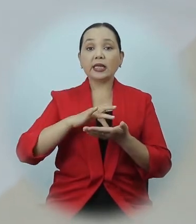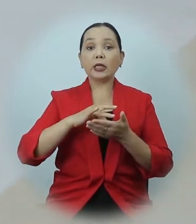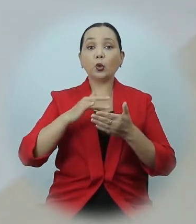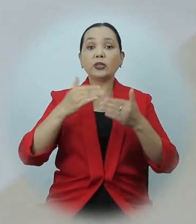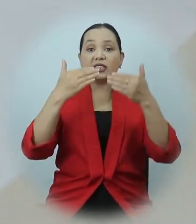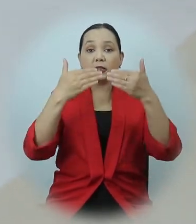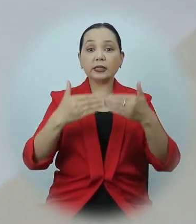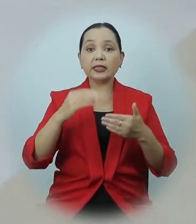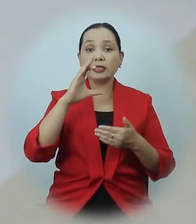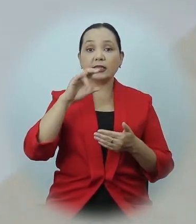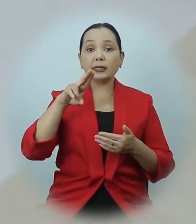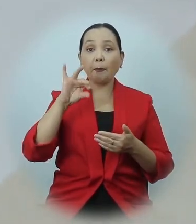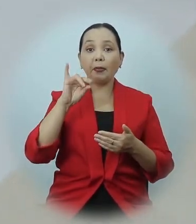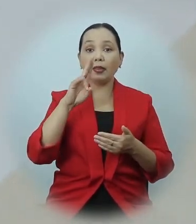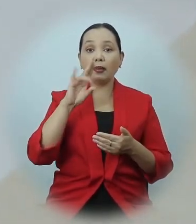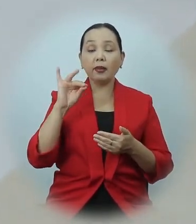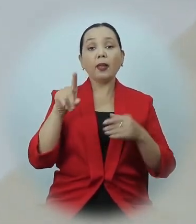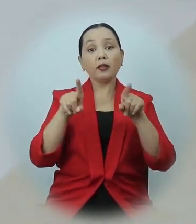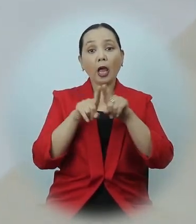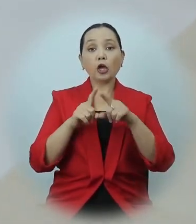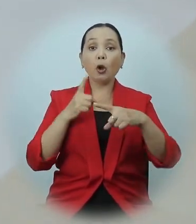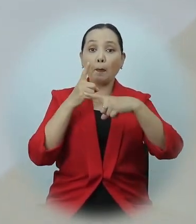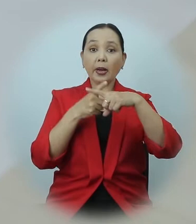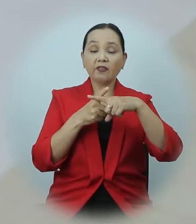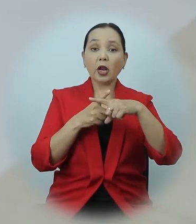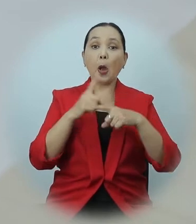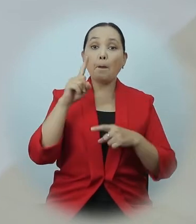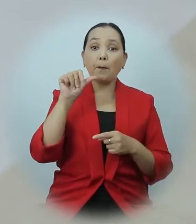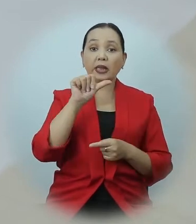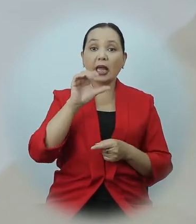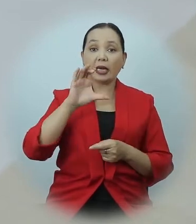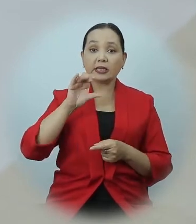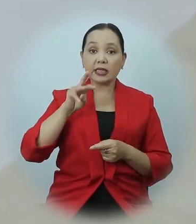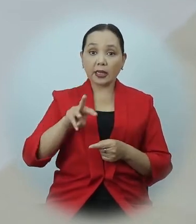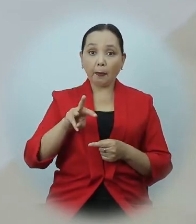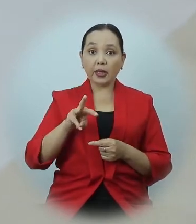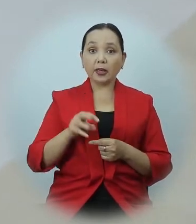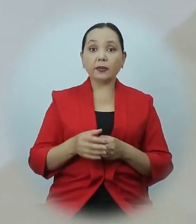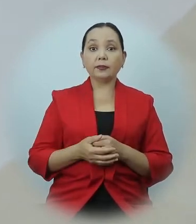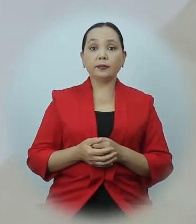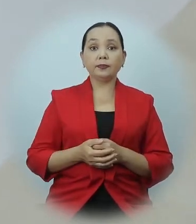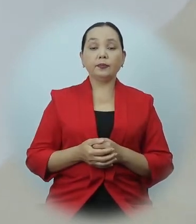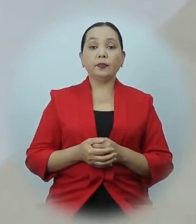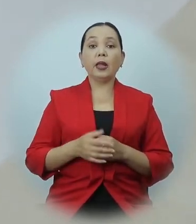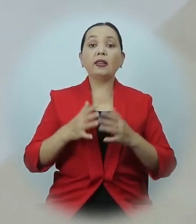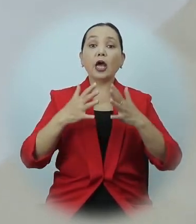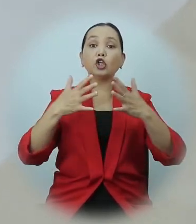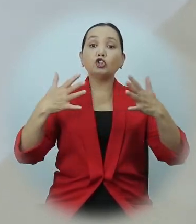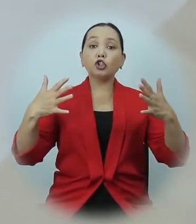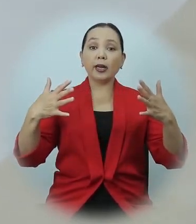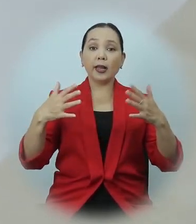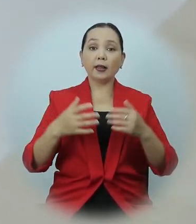спинки. Также прибавляем 1,5 сантиметра на